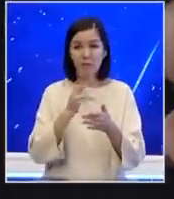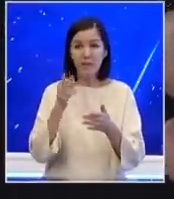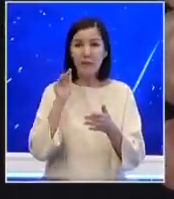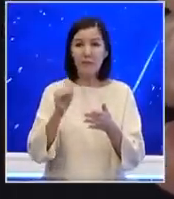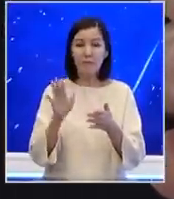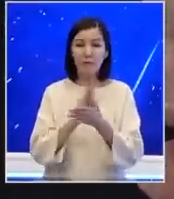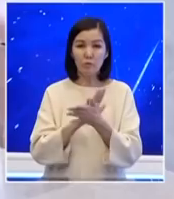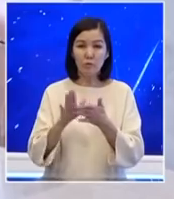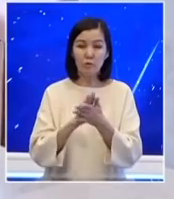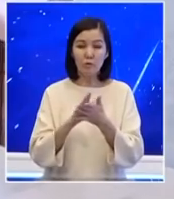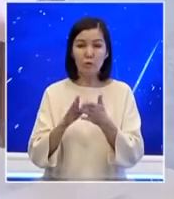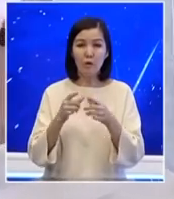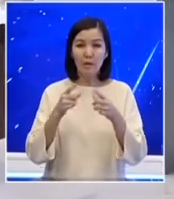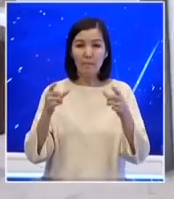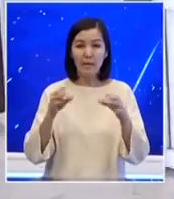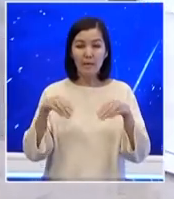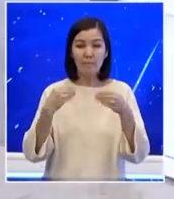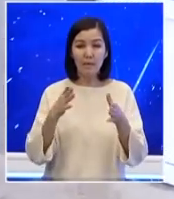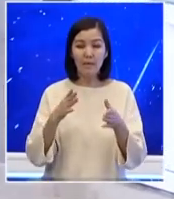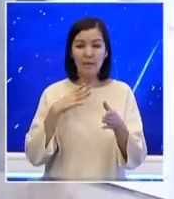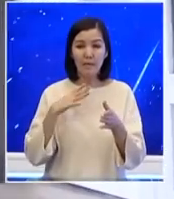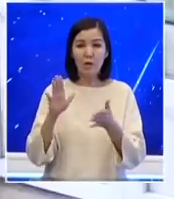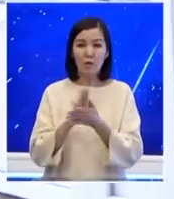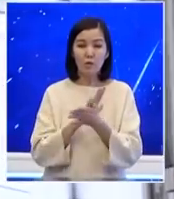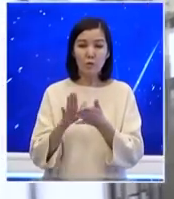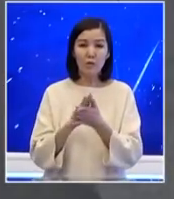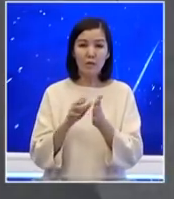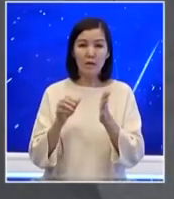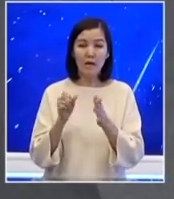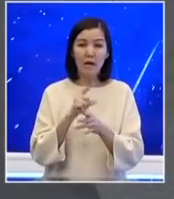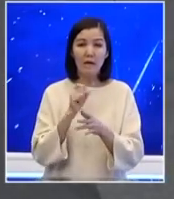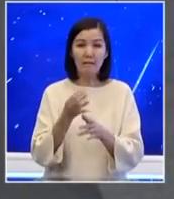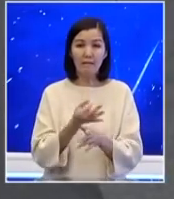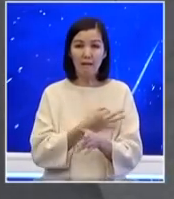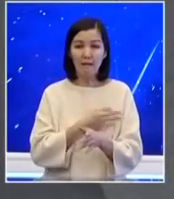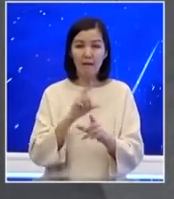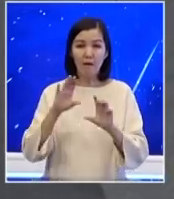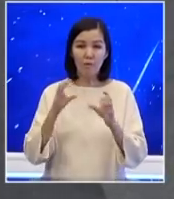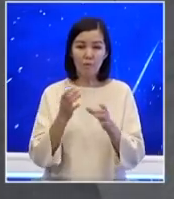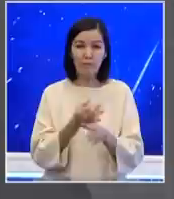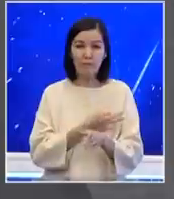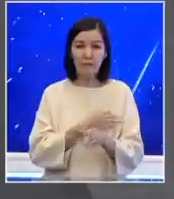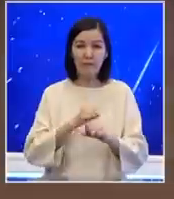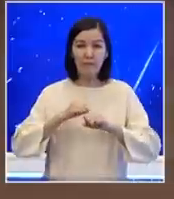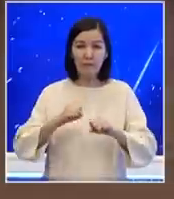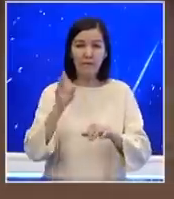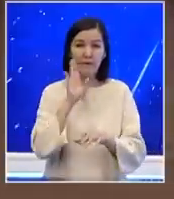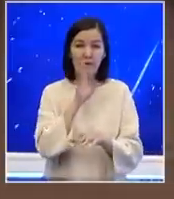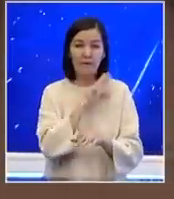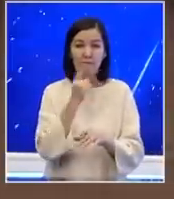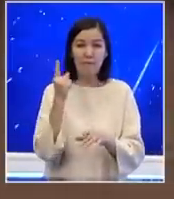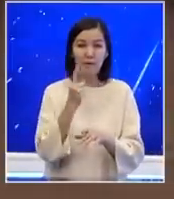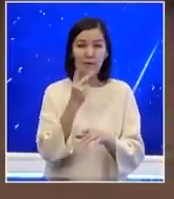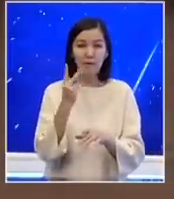жол жүру билеті беріліпті. Жалпы тегін жол жүру билеті алтын алқа, күміс алқа, батыр ана, сондай-ақ бірінші және